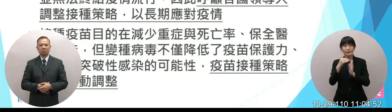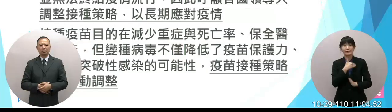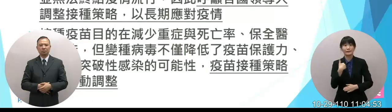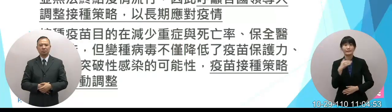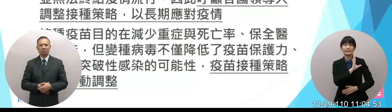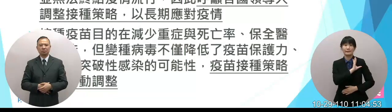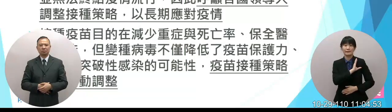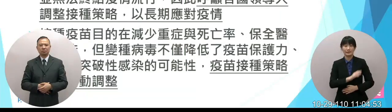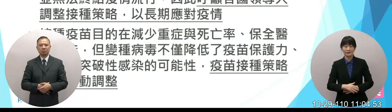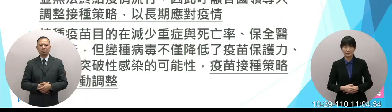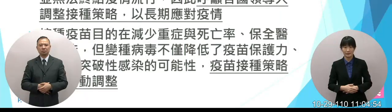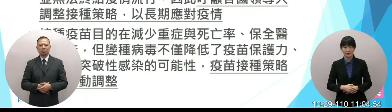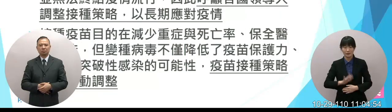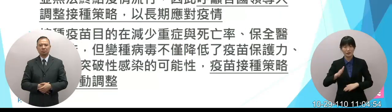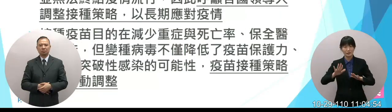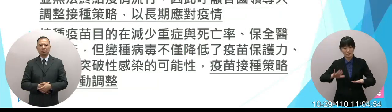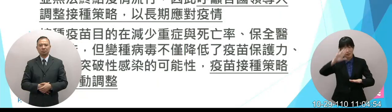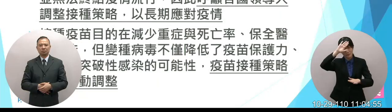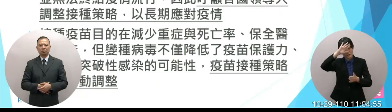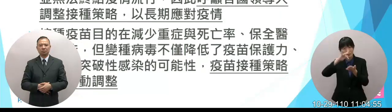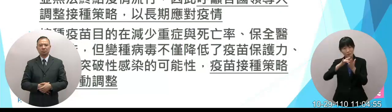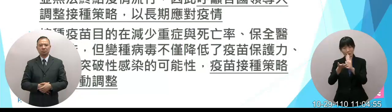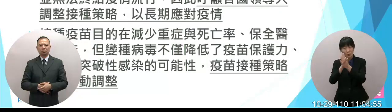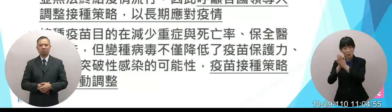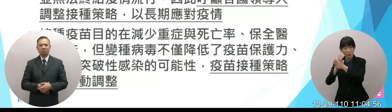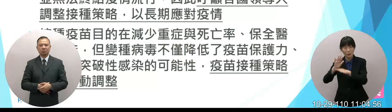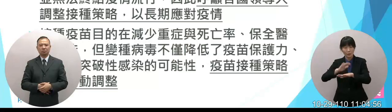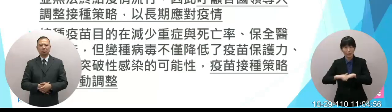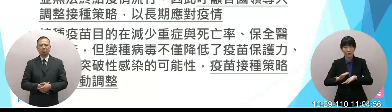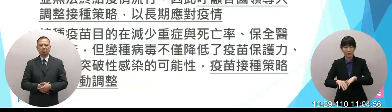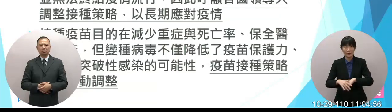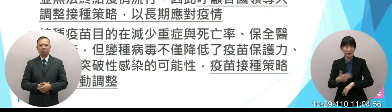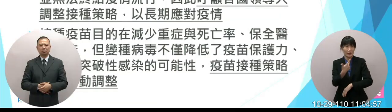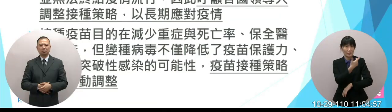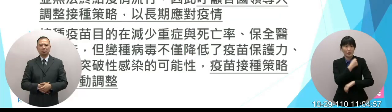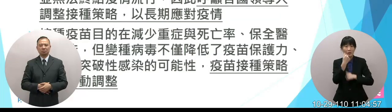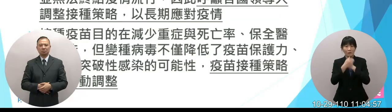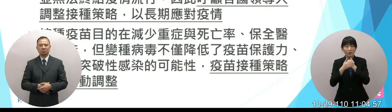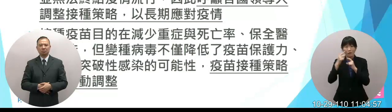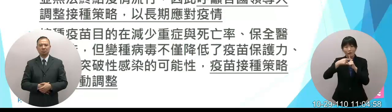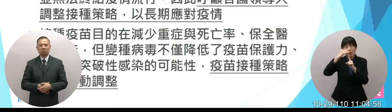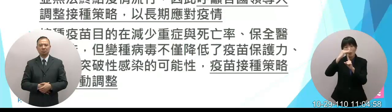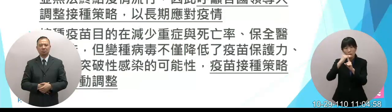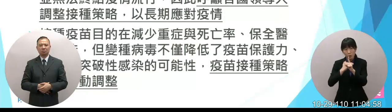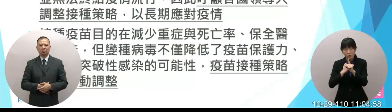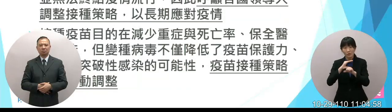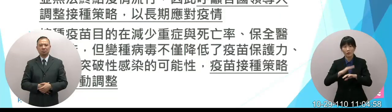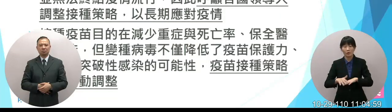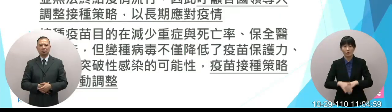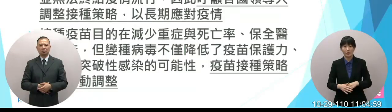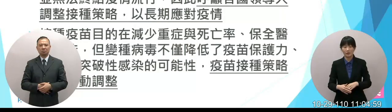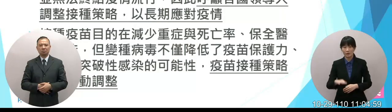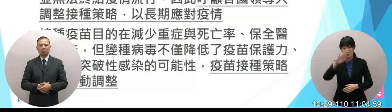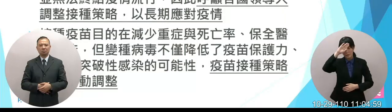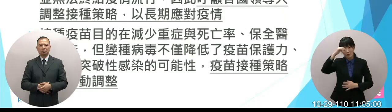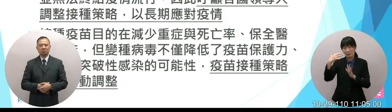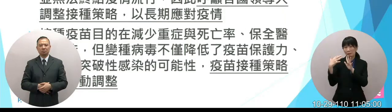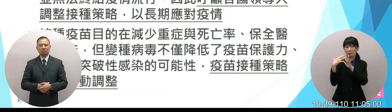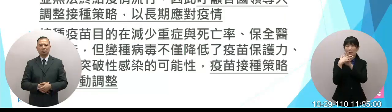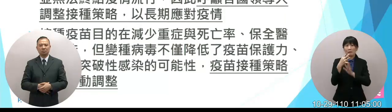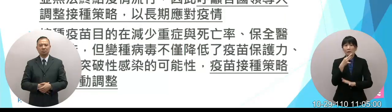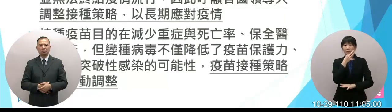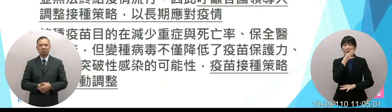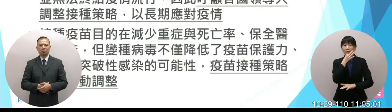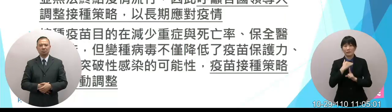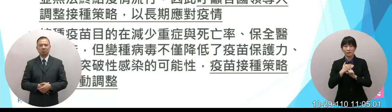是在变种病毒降低了疫苗的保护力之后呢，增加了突破性感染的可能